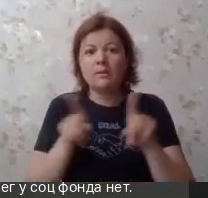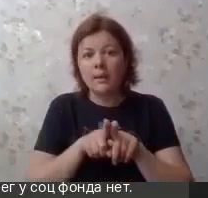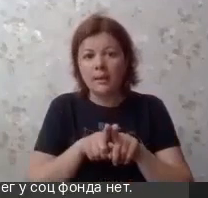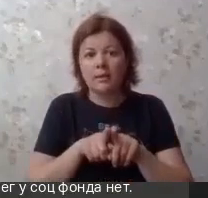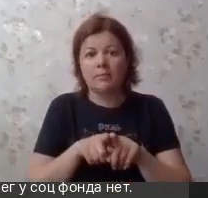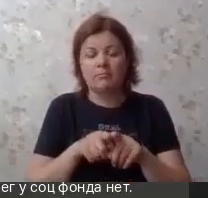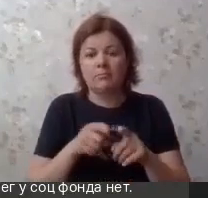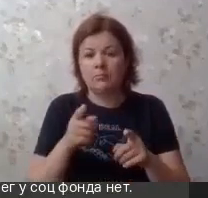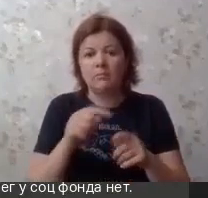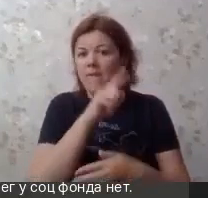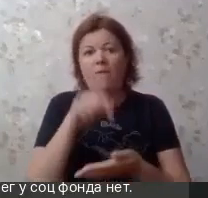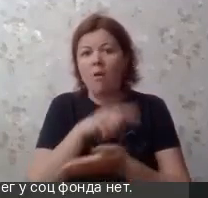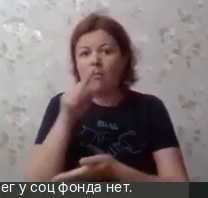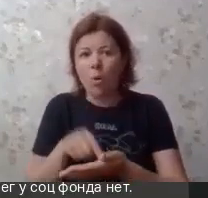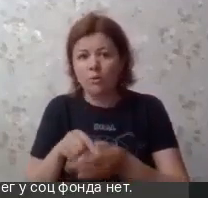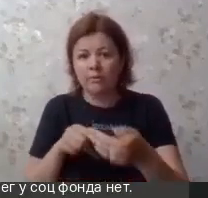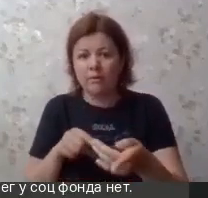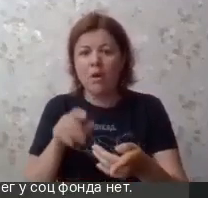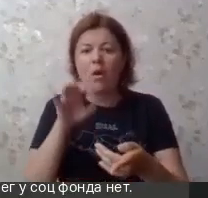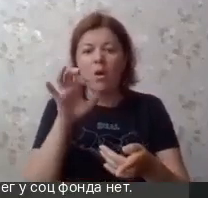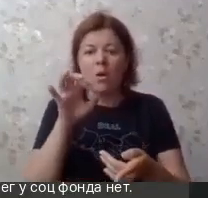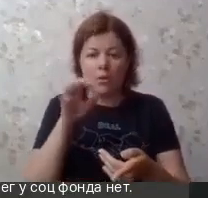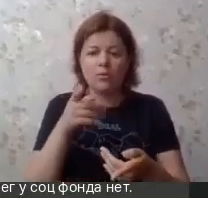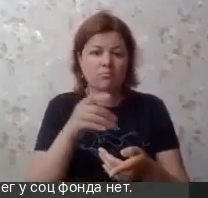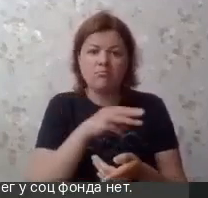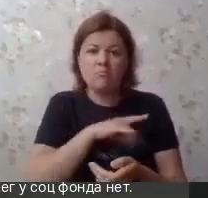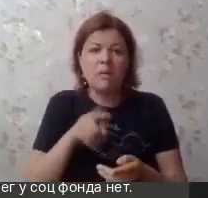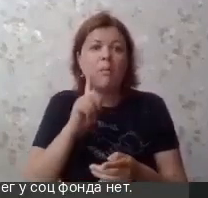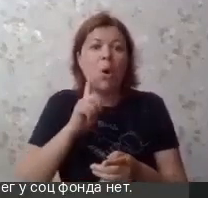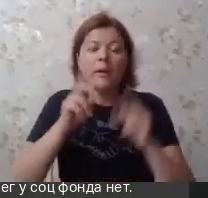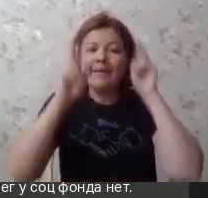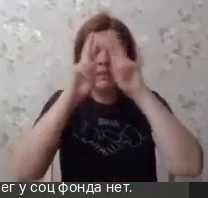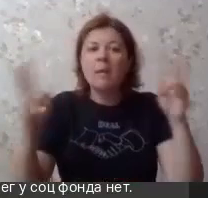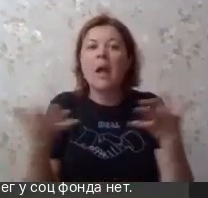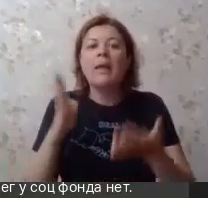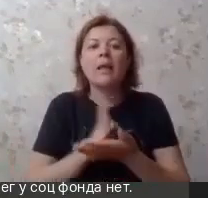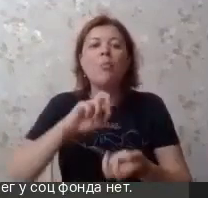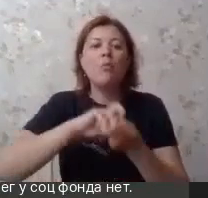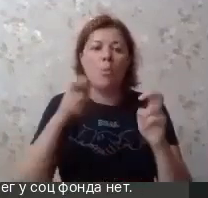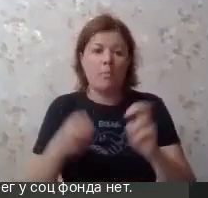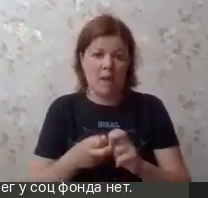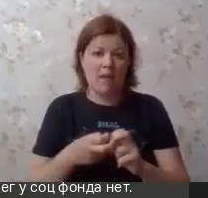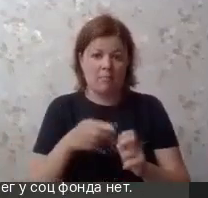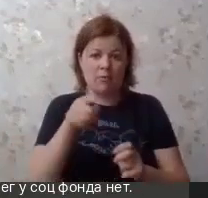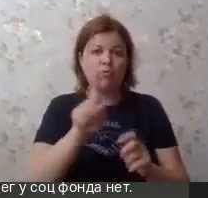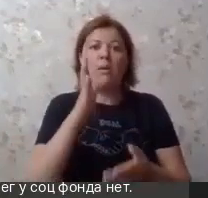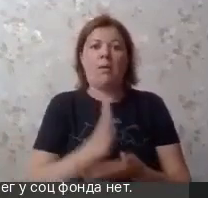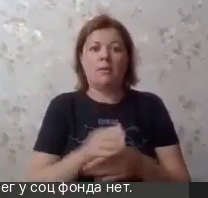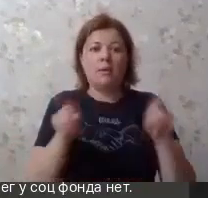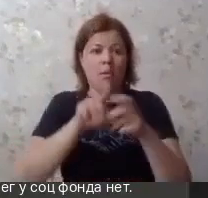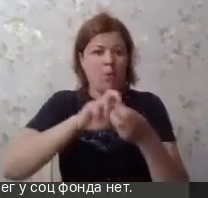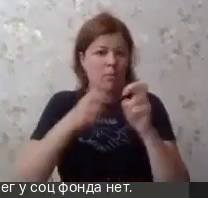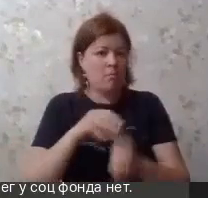не поступал вопрос, и, соответственно, мы не знаем о том, что вот существуют такие проблемы.